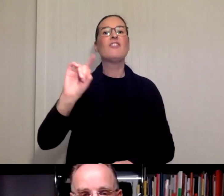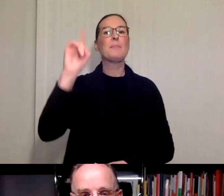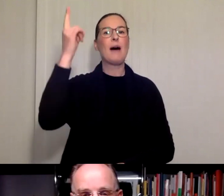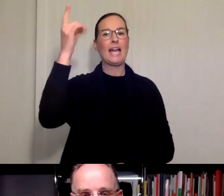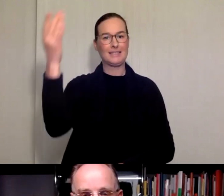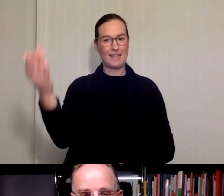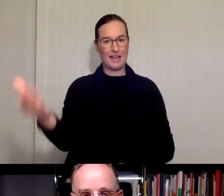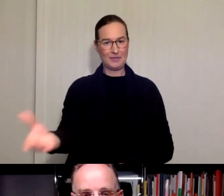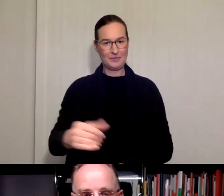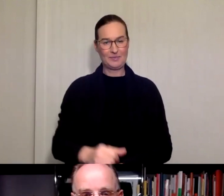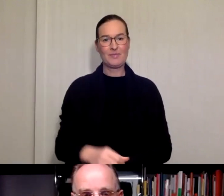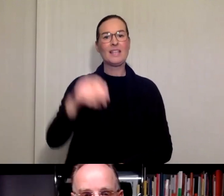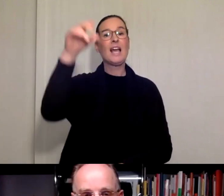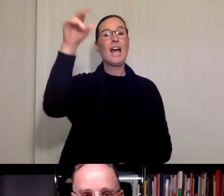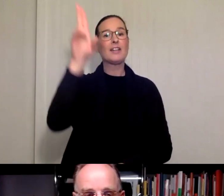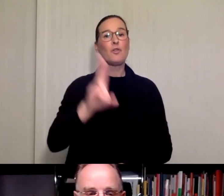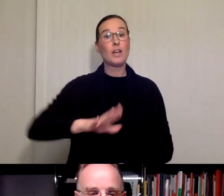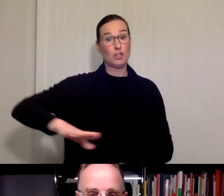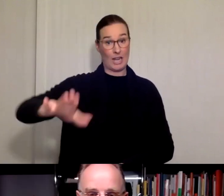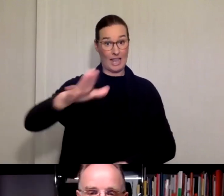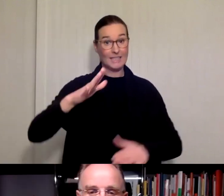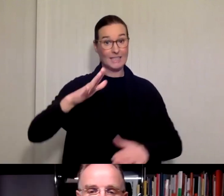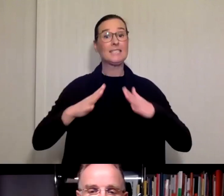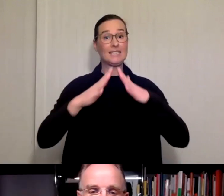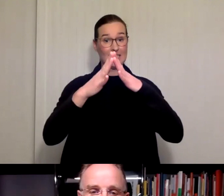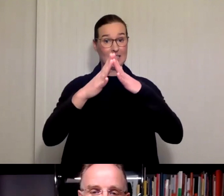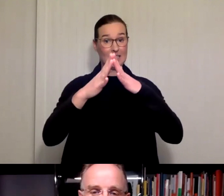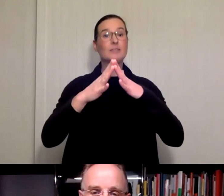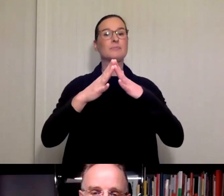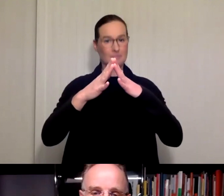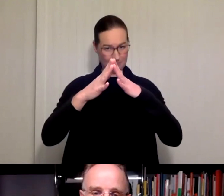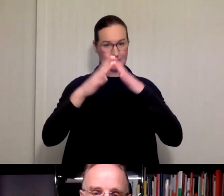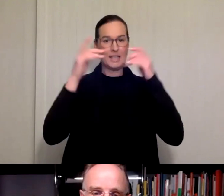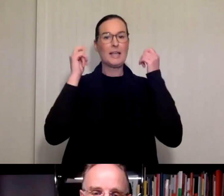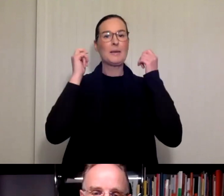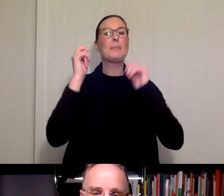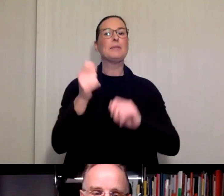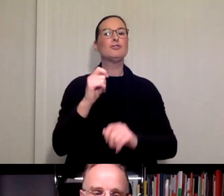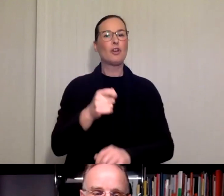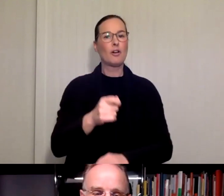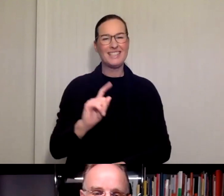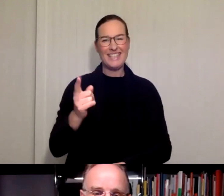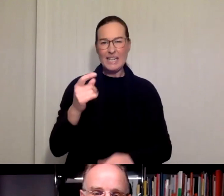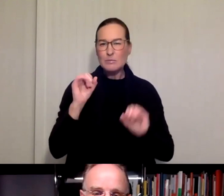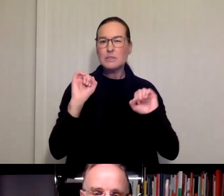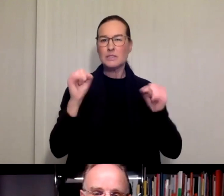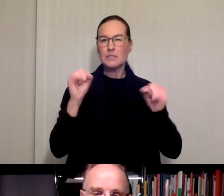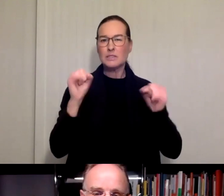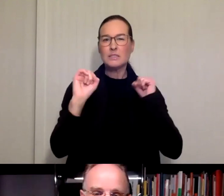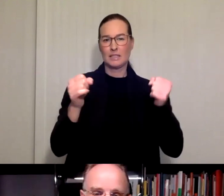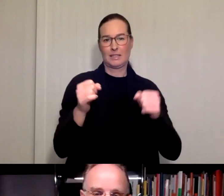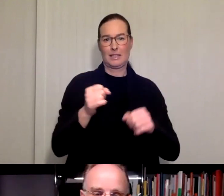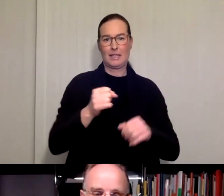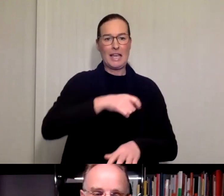Landesbischof Ralf Meister der Hannoverschen Landeskirche setzt sich seit Monaten dafür ein, dass insbesondere diejenigen, die sonst wenig in den